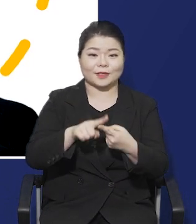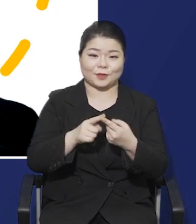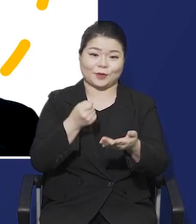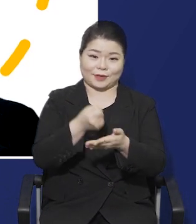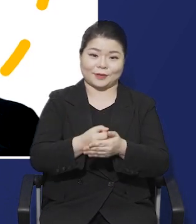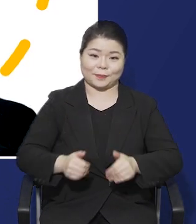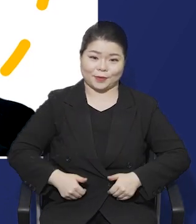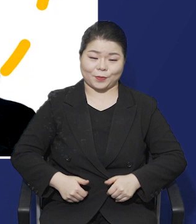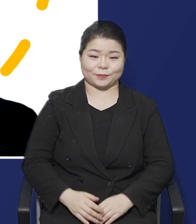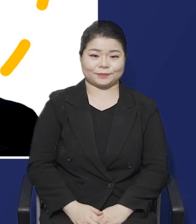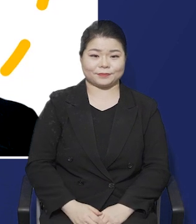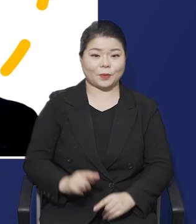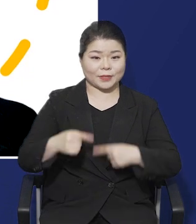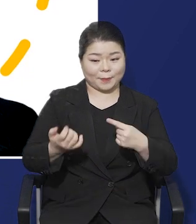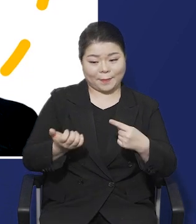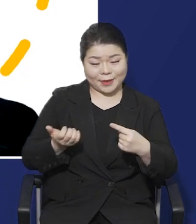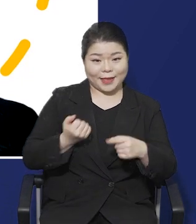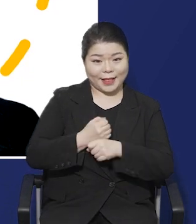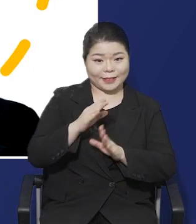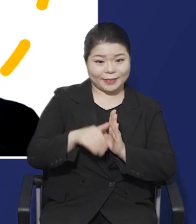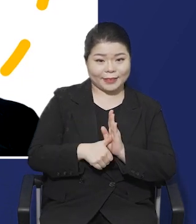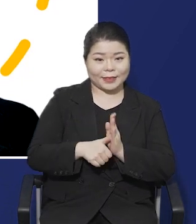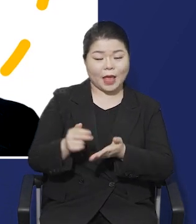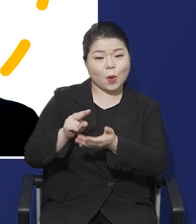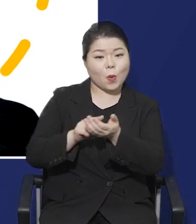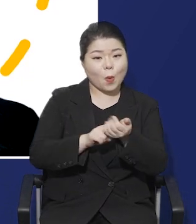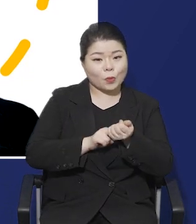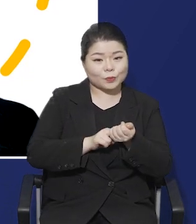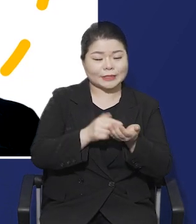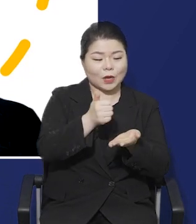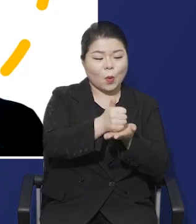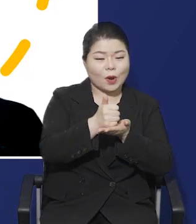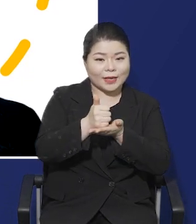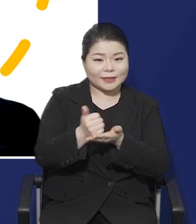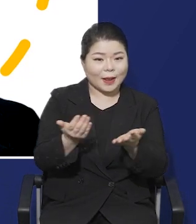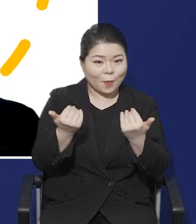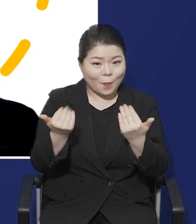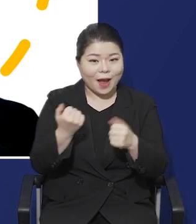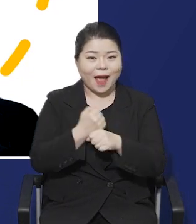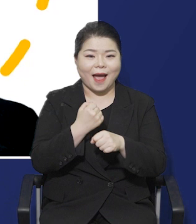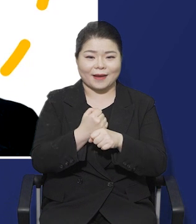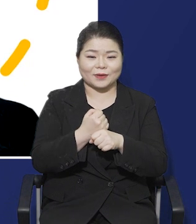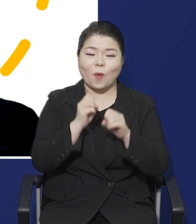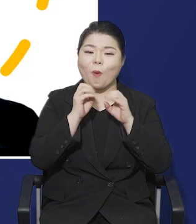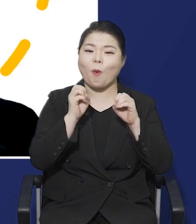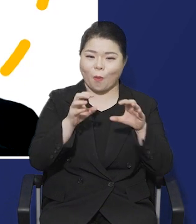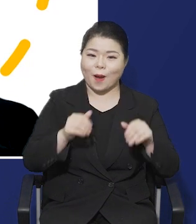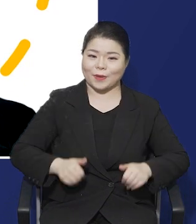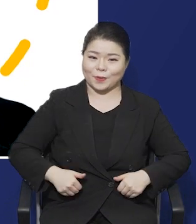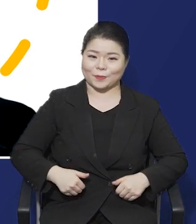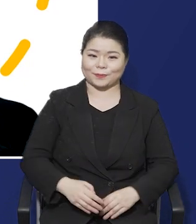그리고 참가 사전 활동으로는 잠재 고객을 유치하는 그런 참가 홍보 부분이